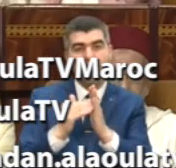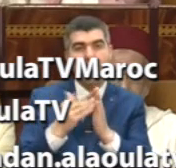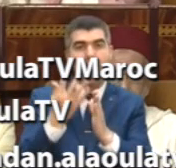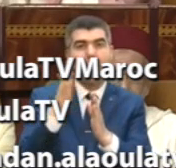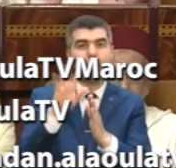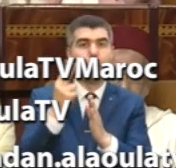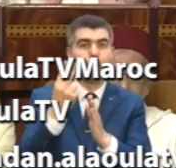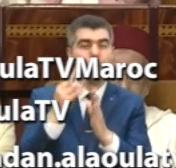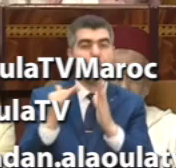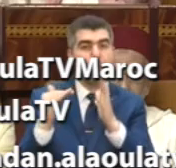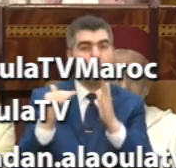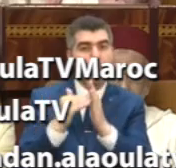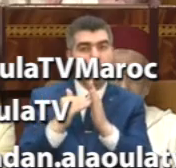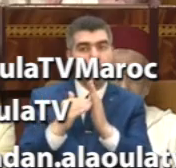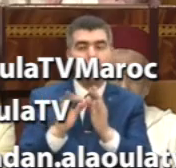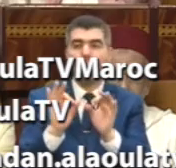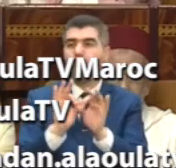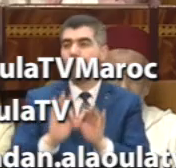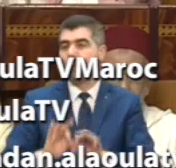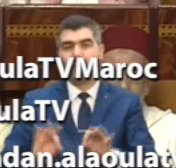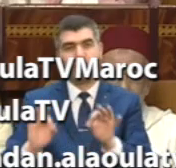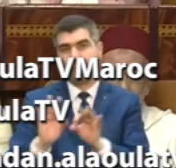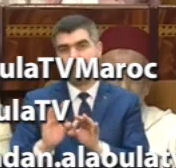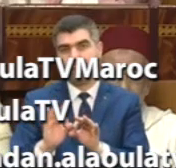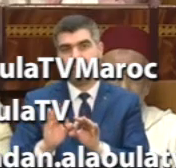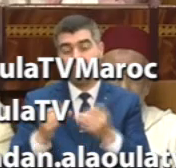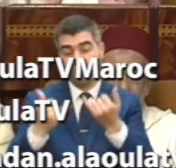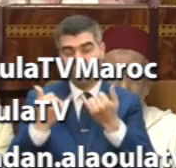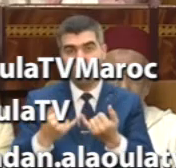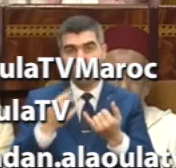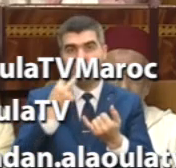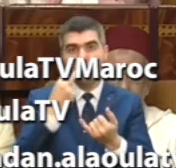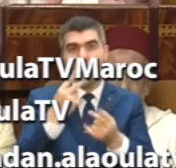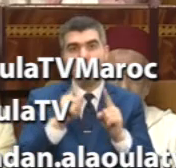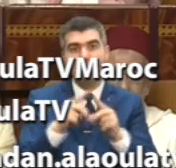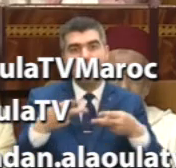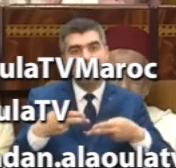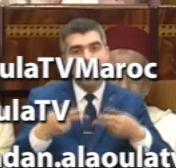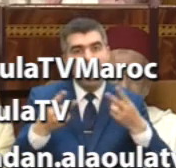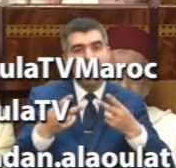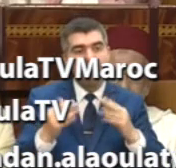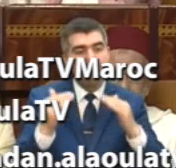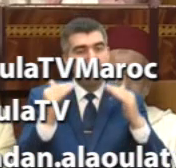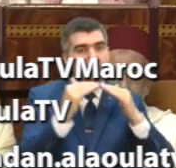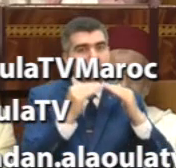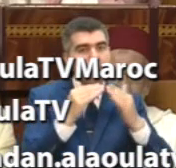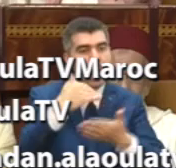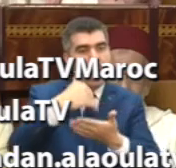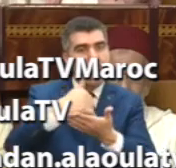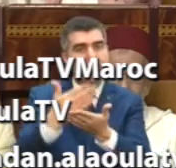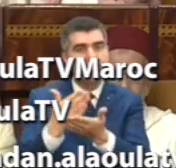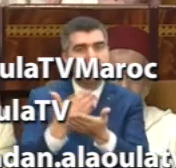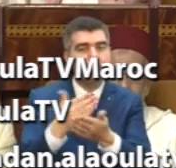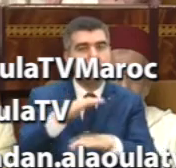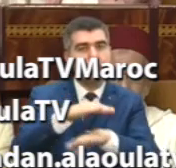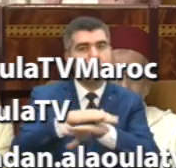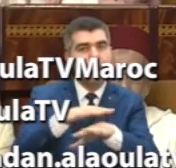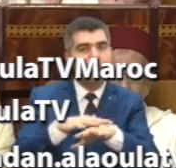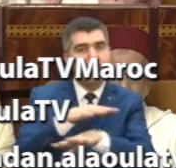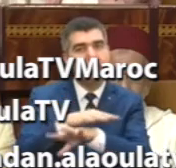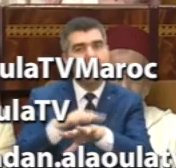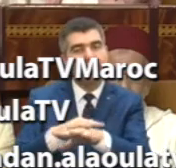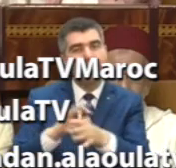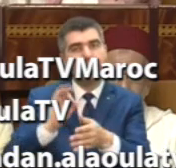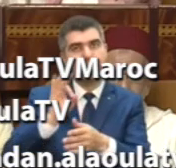هذا الشيء يسائلنا جميعا، لكن اليوم أوراش خصها تنطلق السيد الوزير، الملائمة مع التقسيم الجهوي. اليوم تنهنئكم